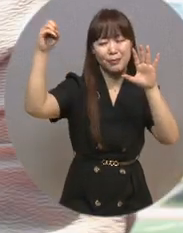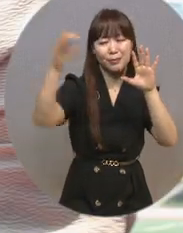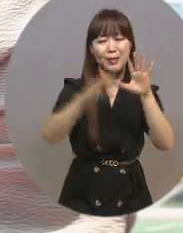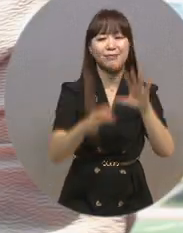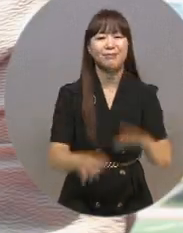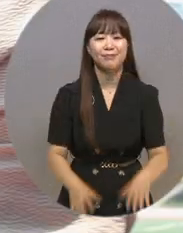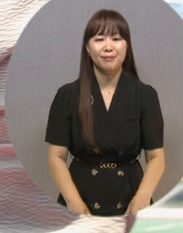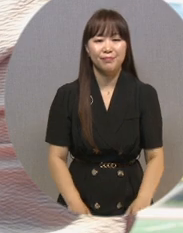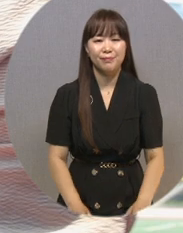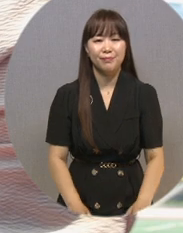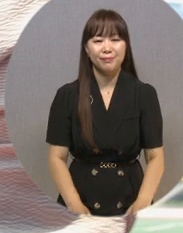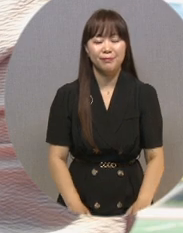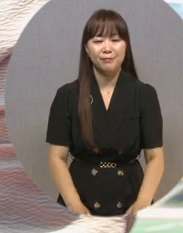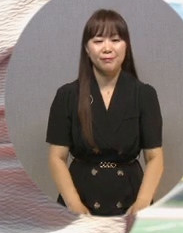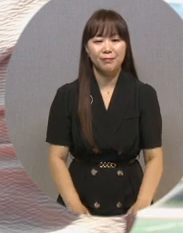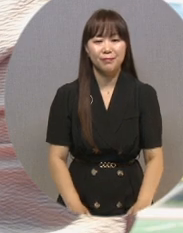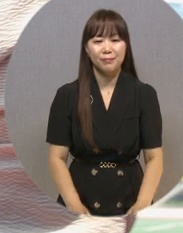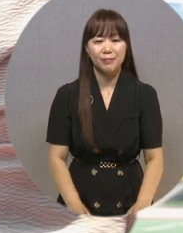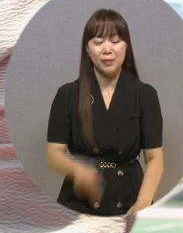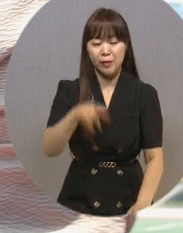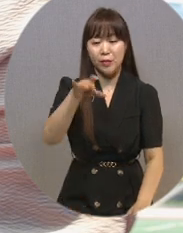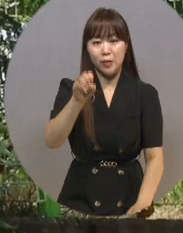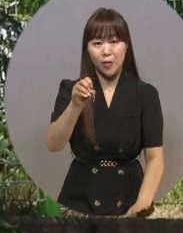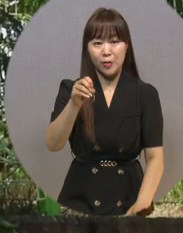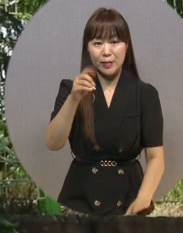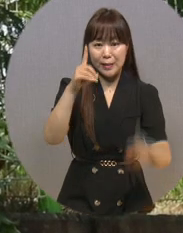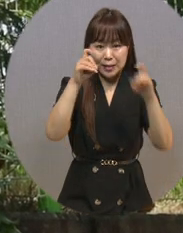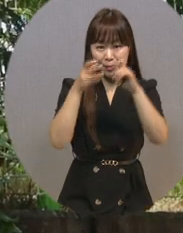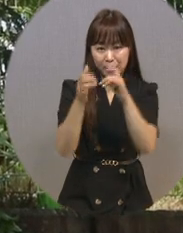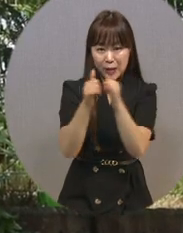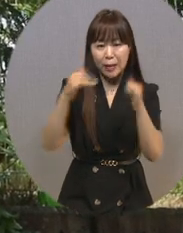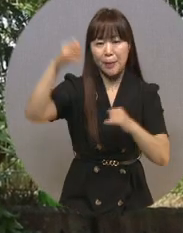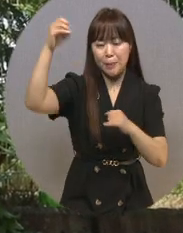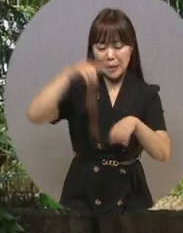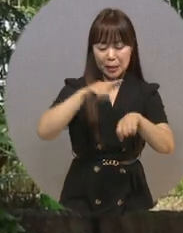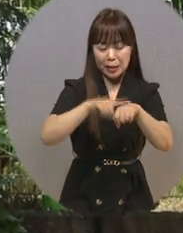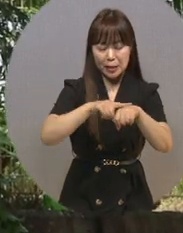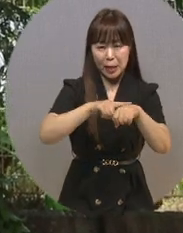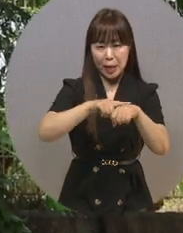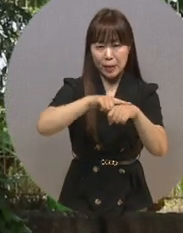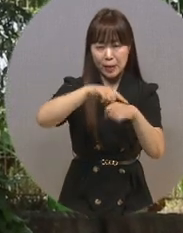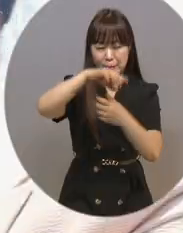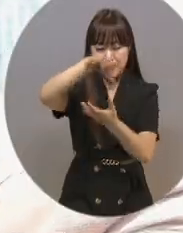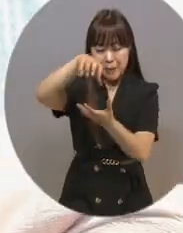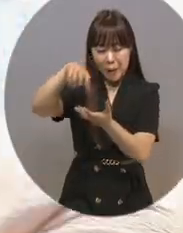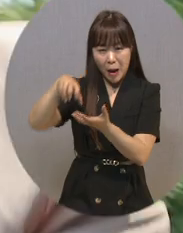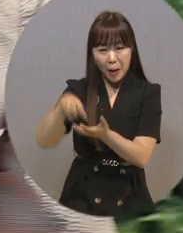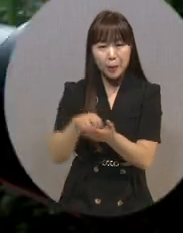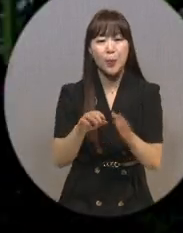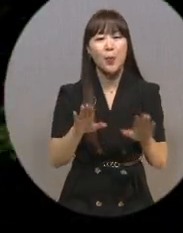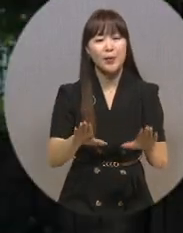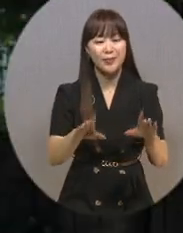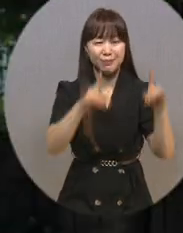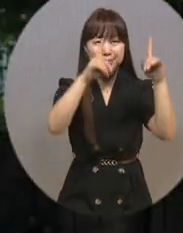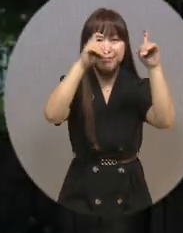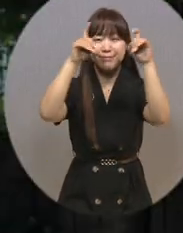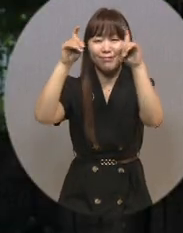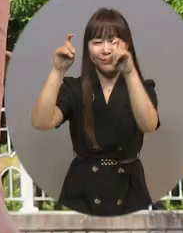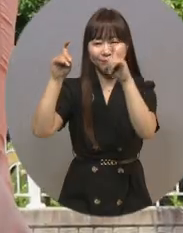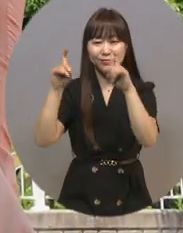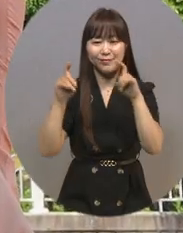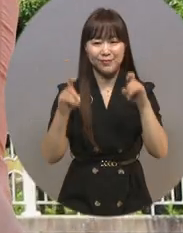채웁니다. 정경모 작가는 그 빛과 시간을 모으기 위해 오늘도